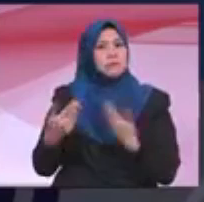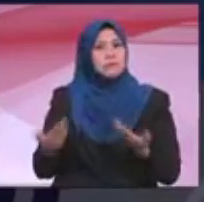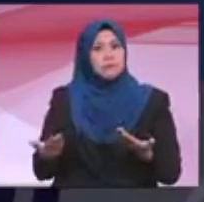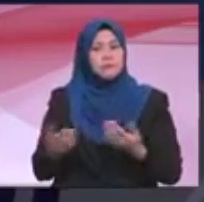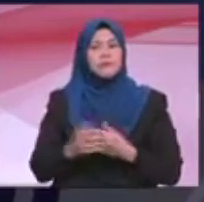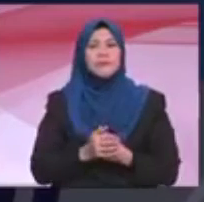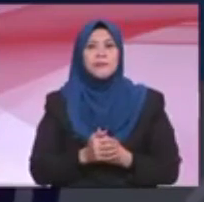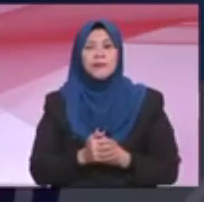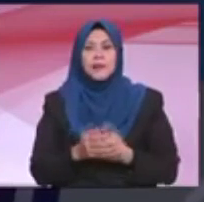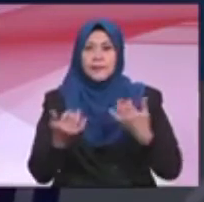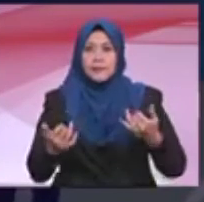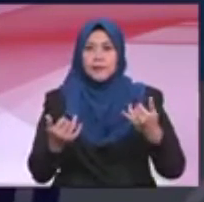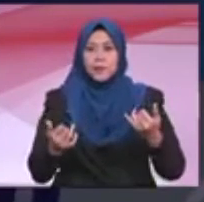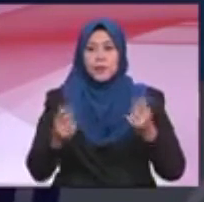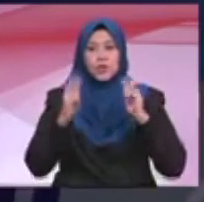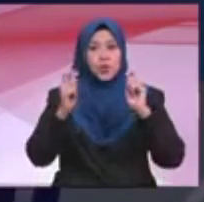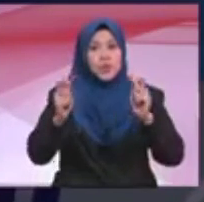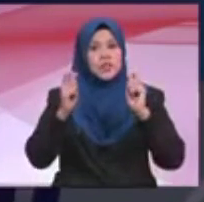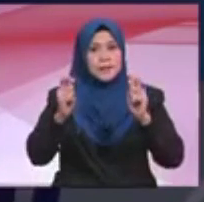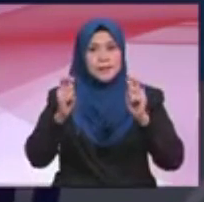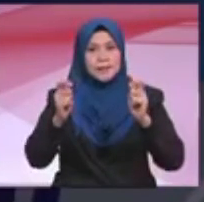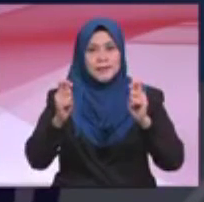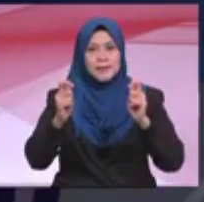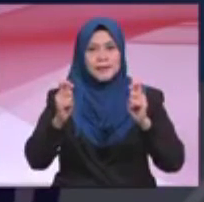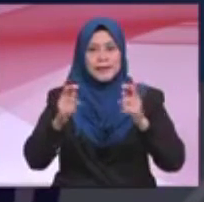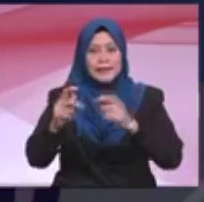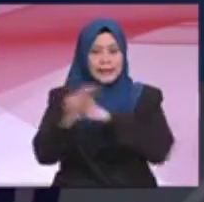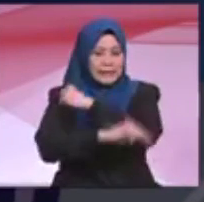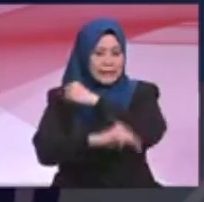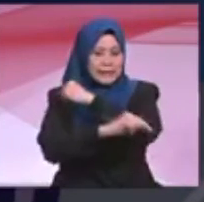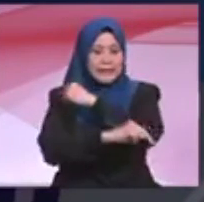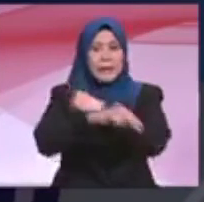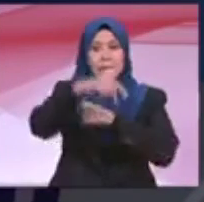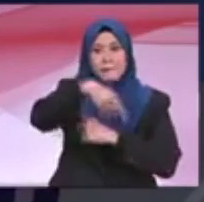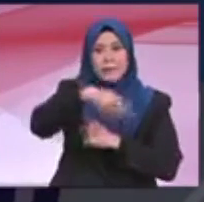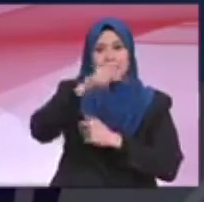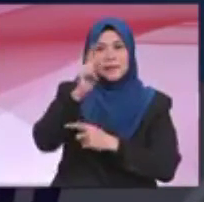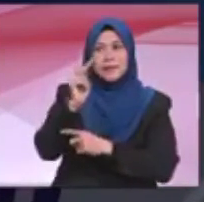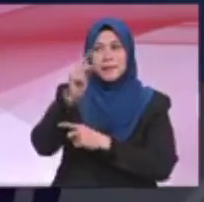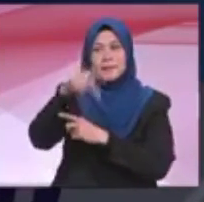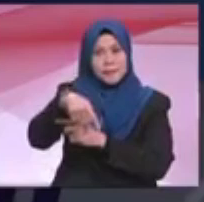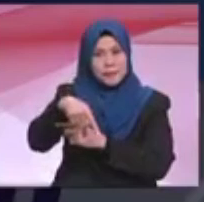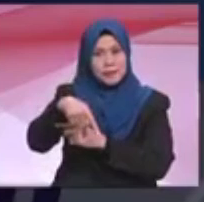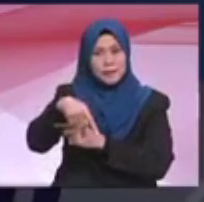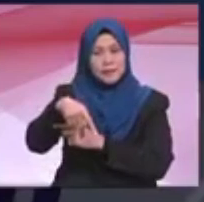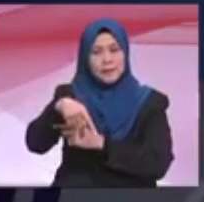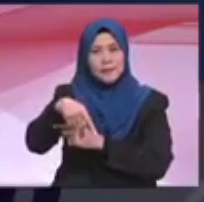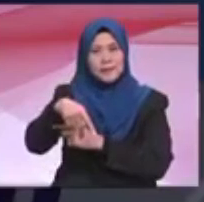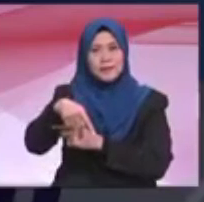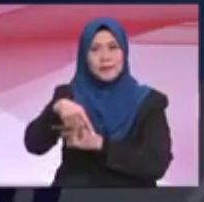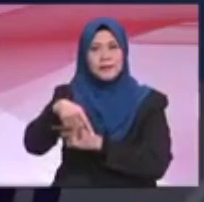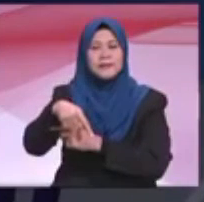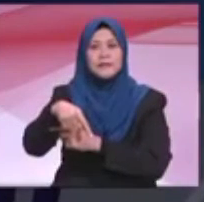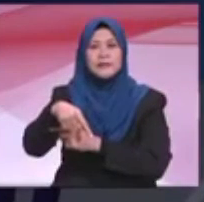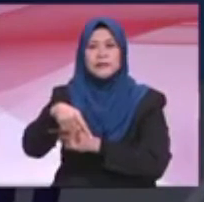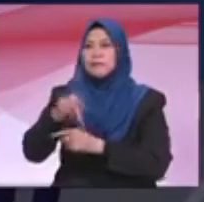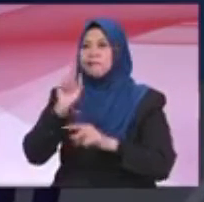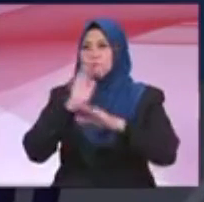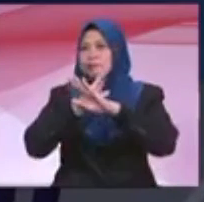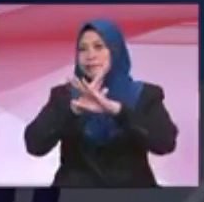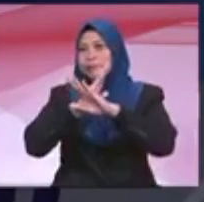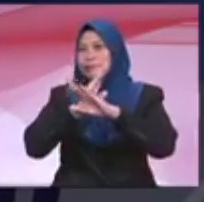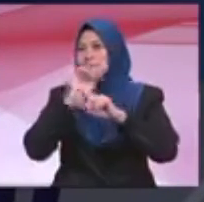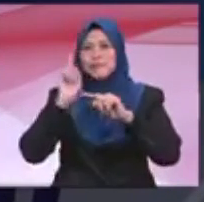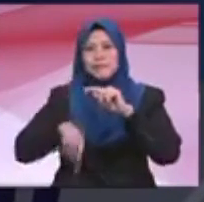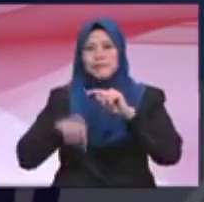masa ini pusat tuition di negeri PKP, ya, rujuk negeri PKP, right? Pusat tuition di negeri PKP tidak